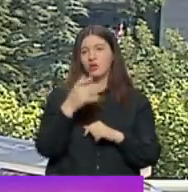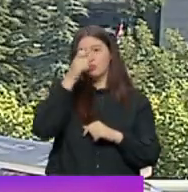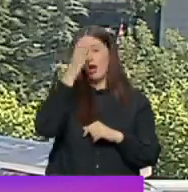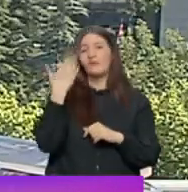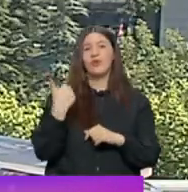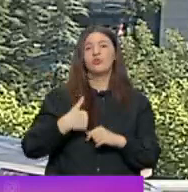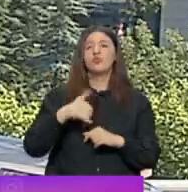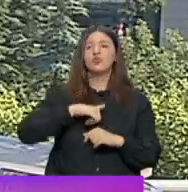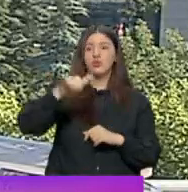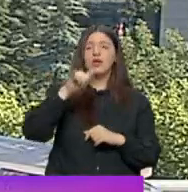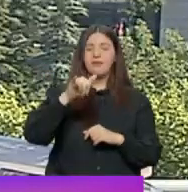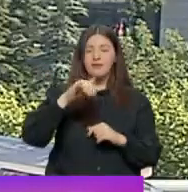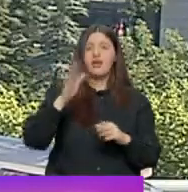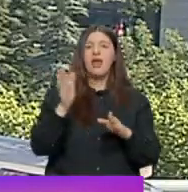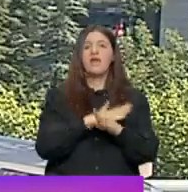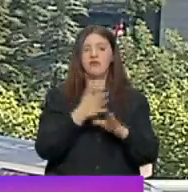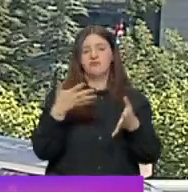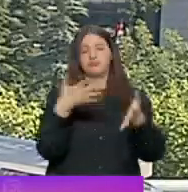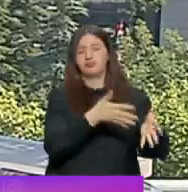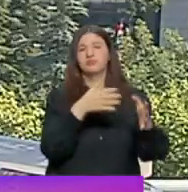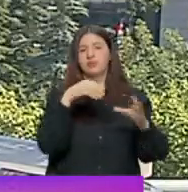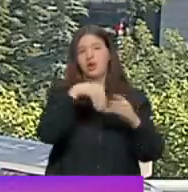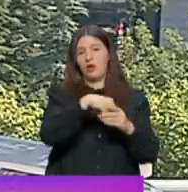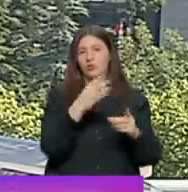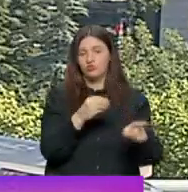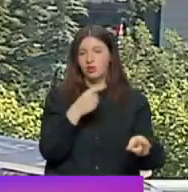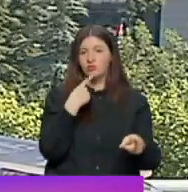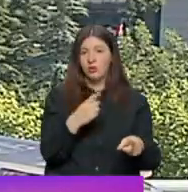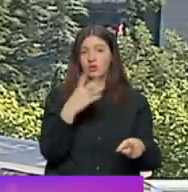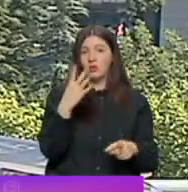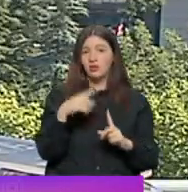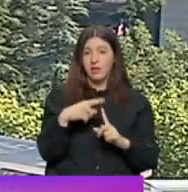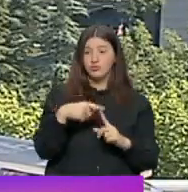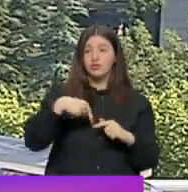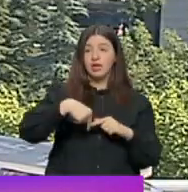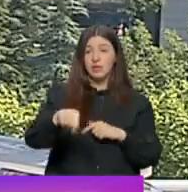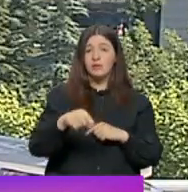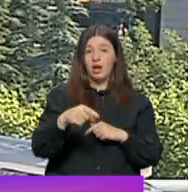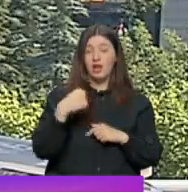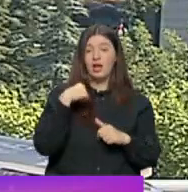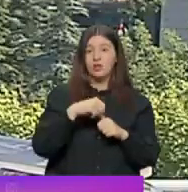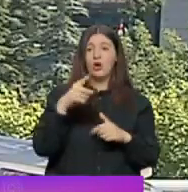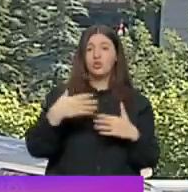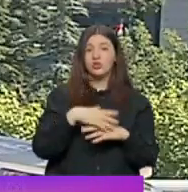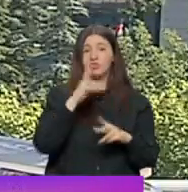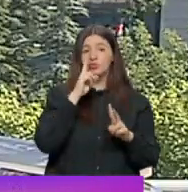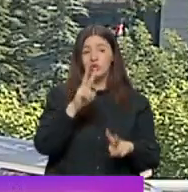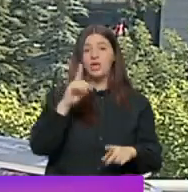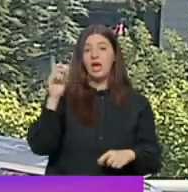Hava Kurumu'nun uçakları da envantere girecek deniliyor. 4 Temmuz itibariyle de yine o gece